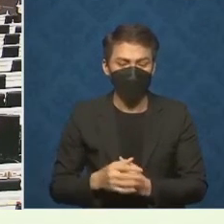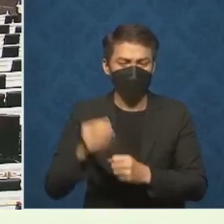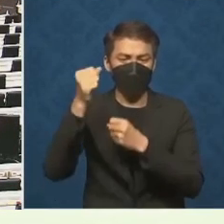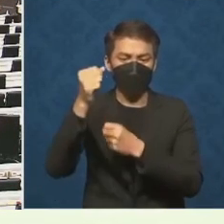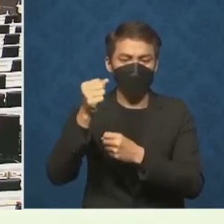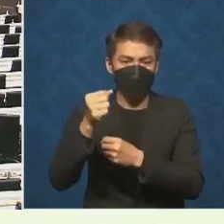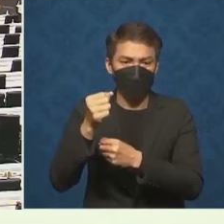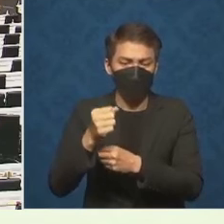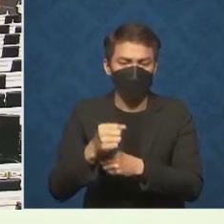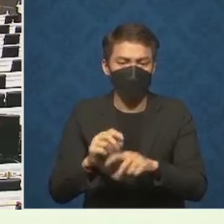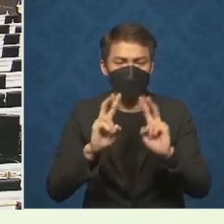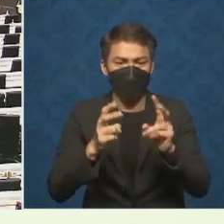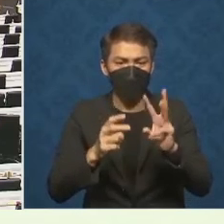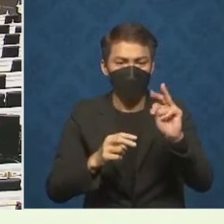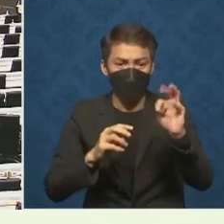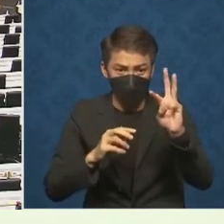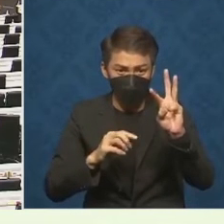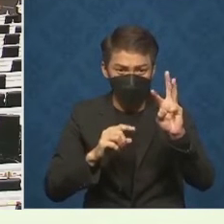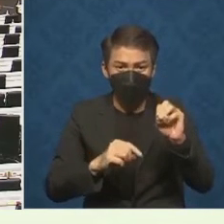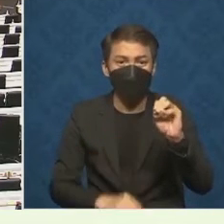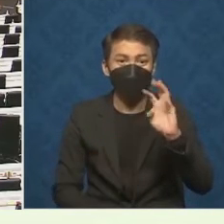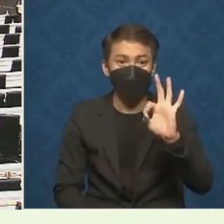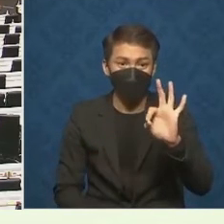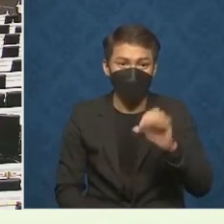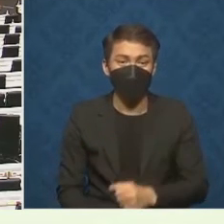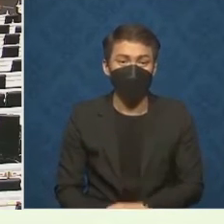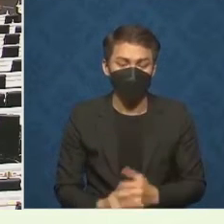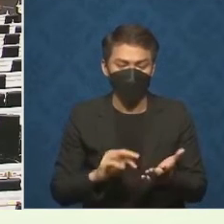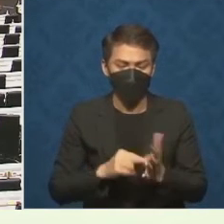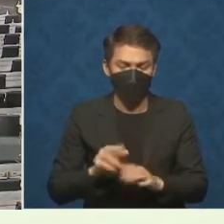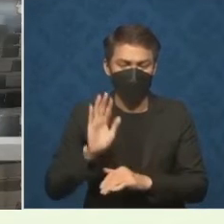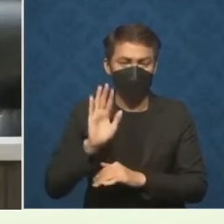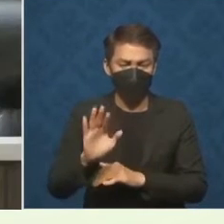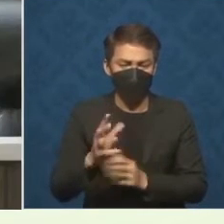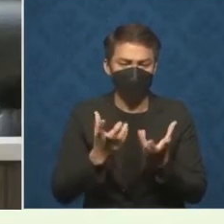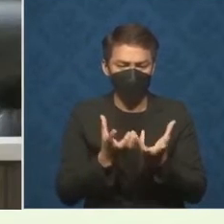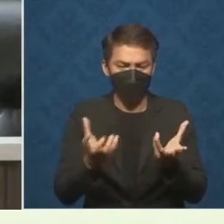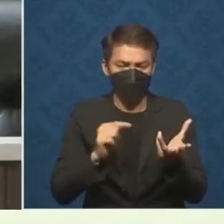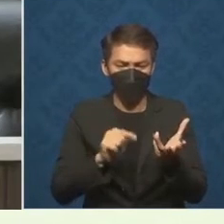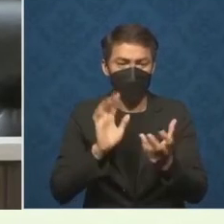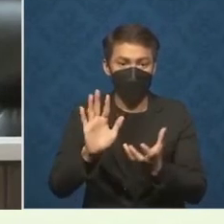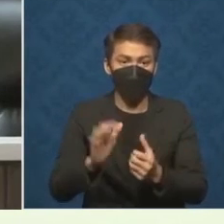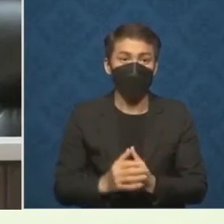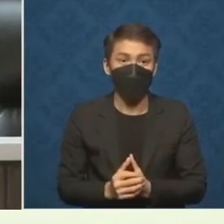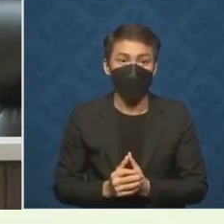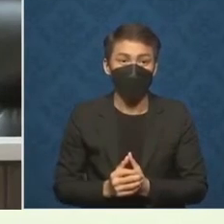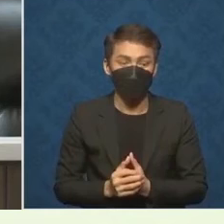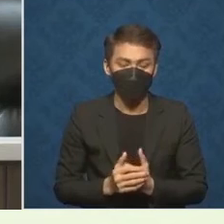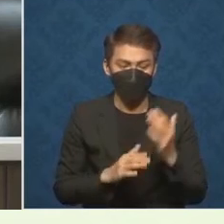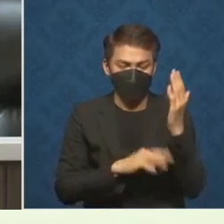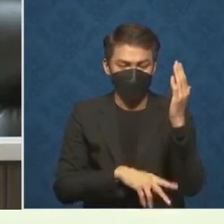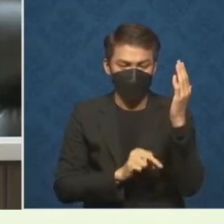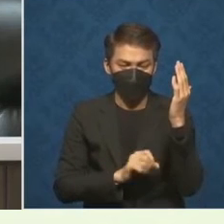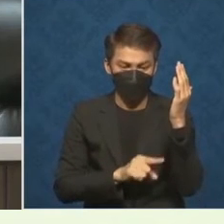ห้ามมีผู้อภิปรายนำวัสดุใดๆมาใช้การเลือกตั้งนครศรีธรรมราชผ่านไปปีแล้ว